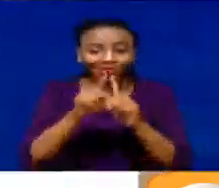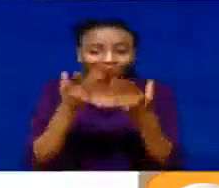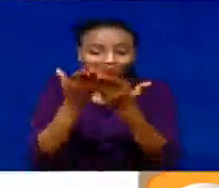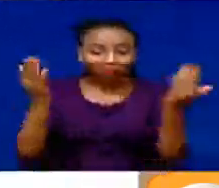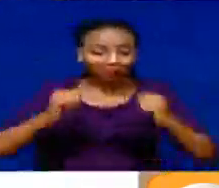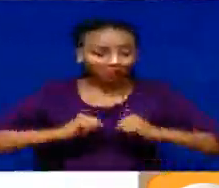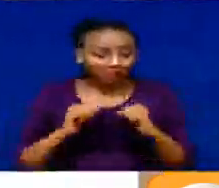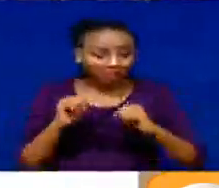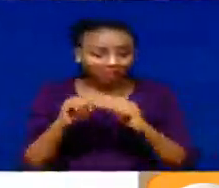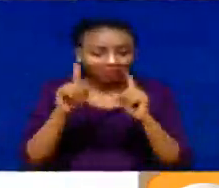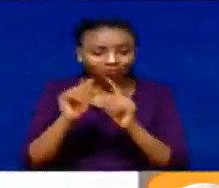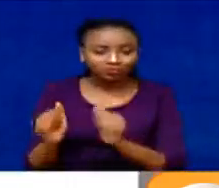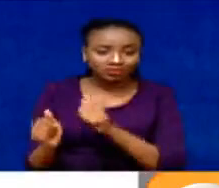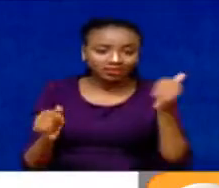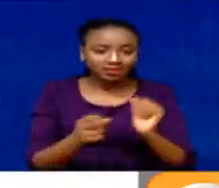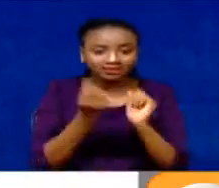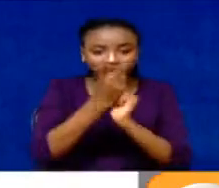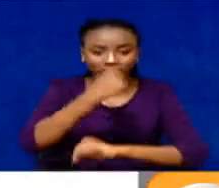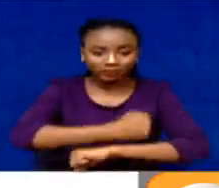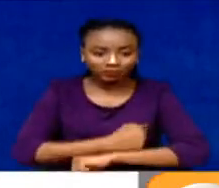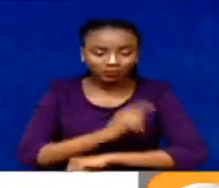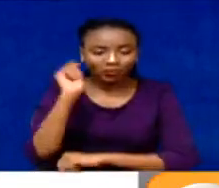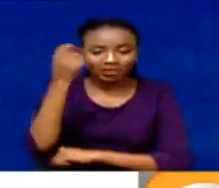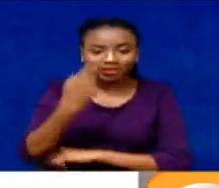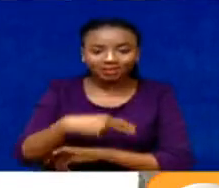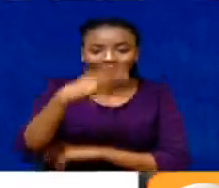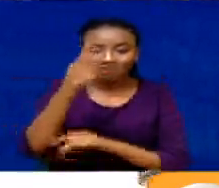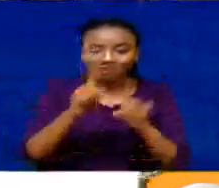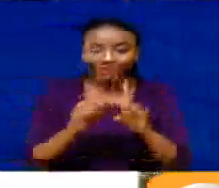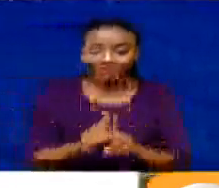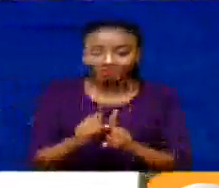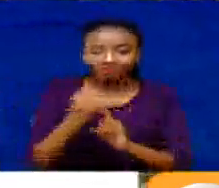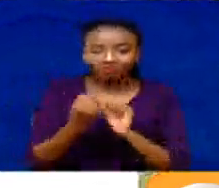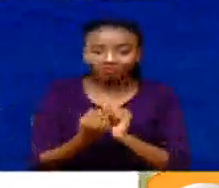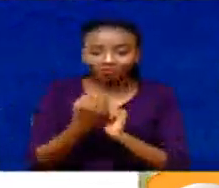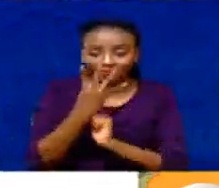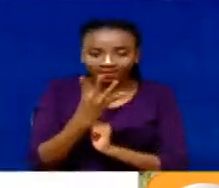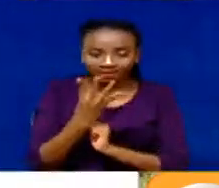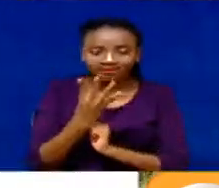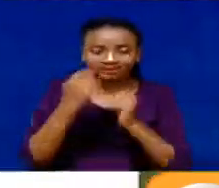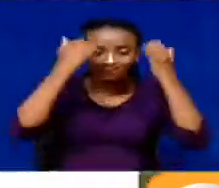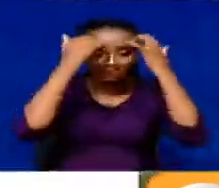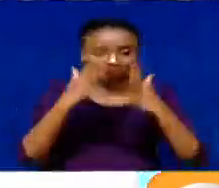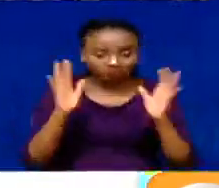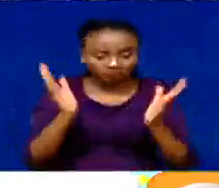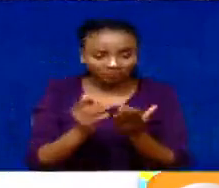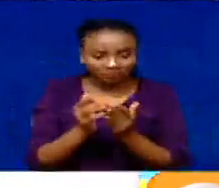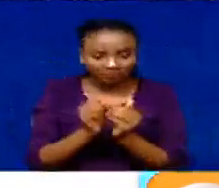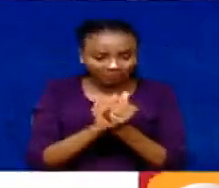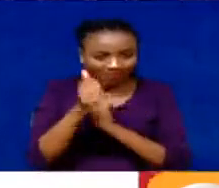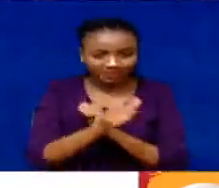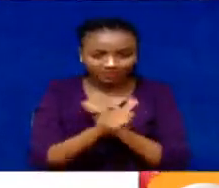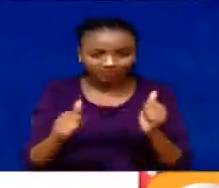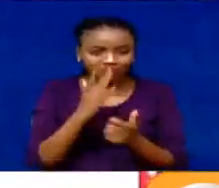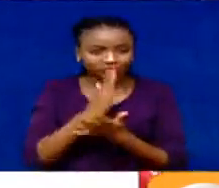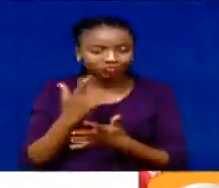iliyotanda pia katika shule ya upili ya Kenya High, ambapo wanafunzi 4 kati ya 15 bora nchini walisomea. Our school